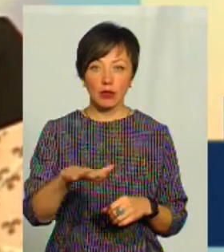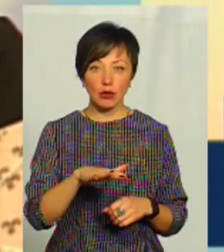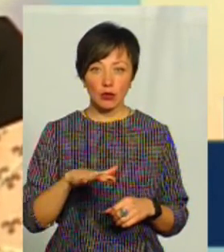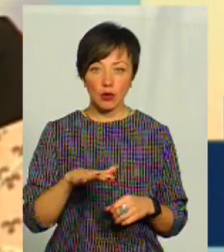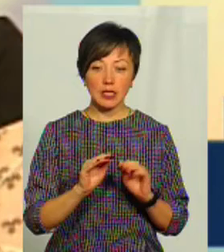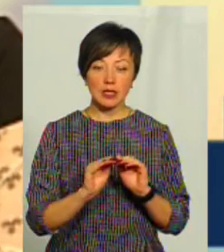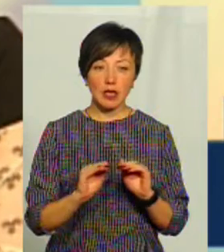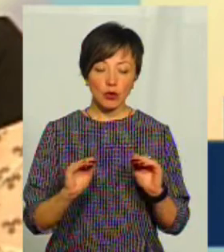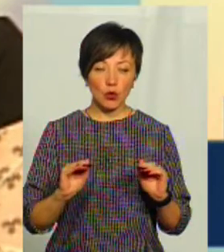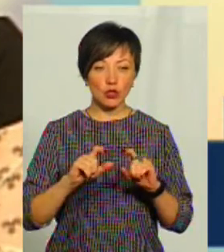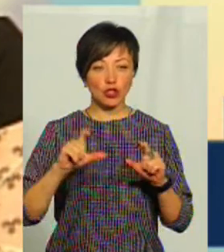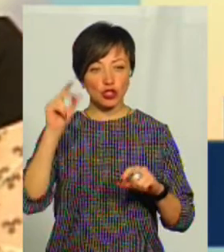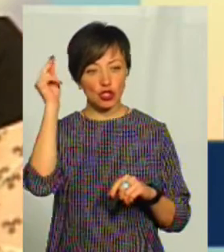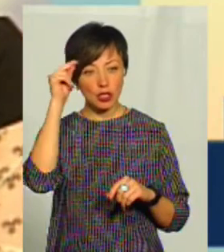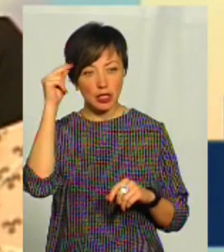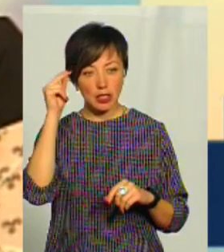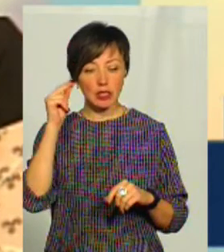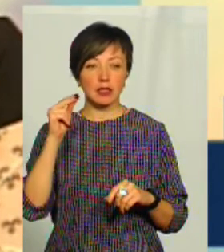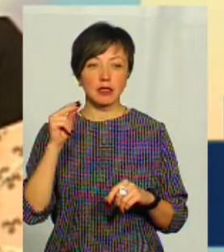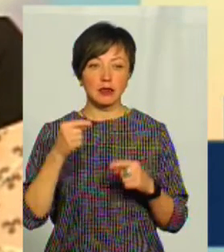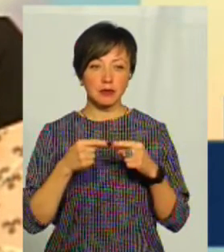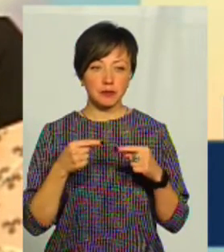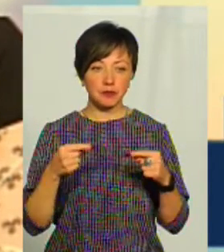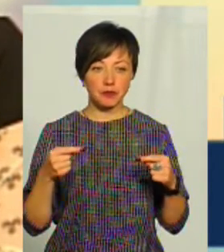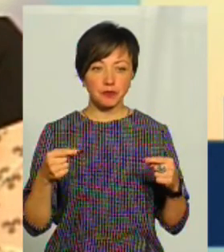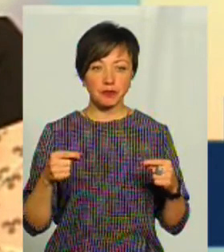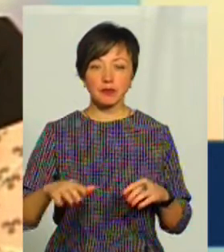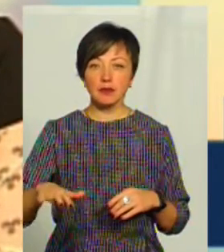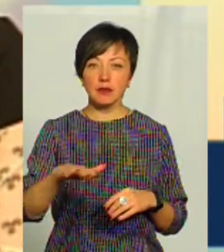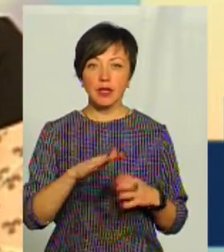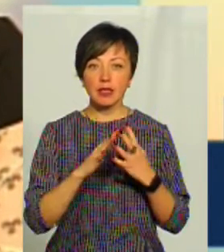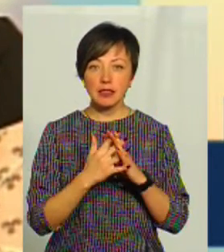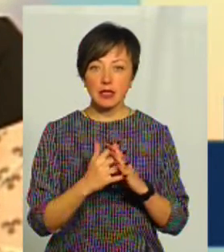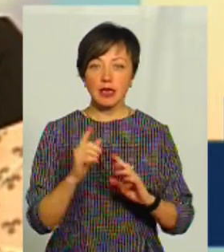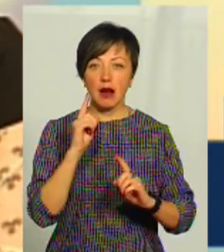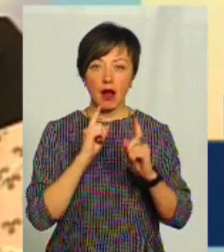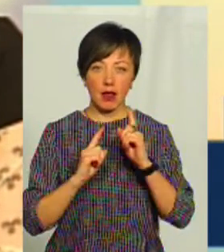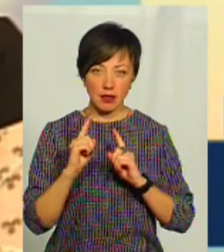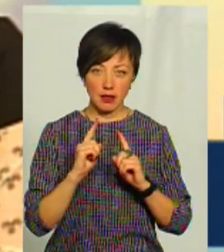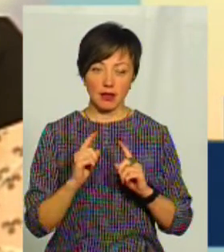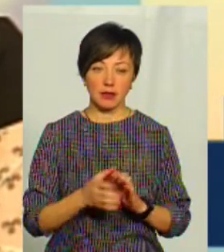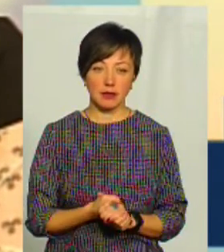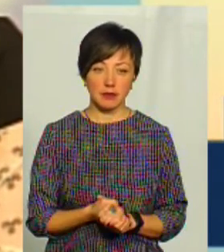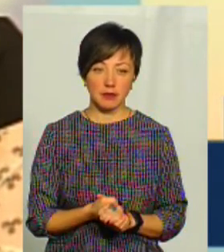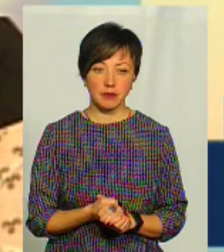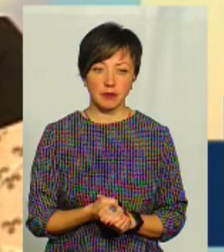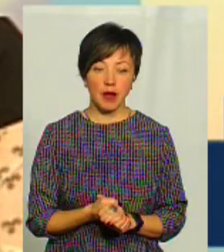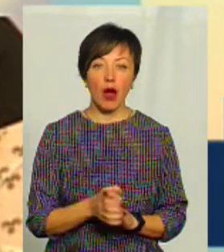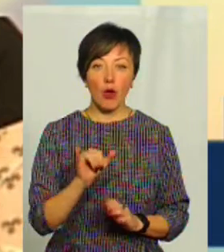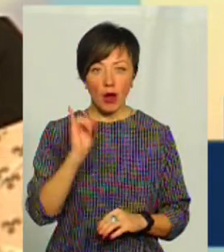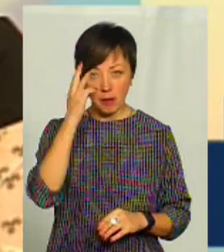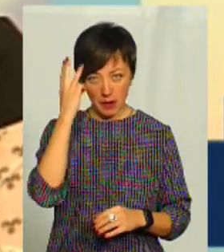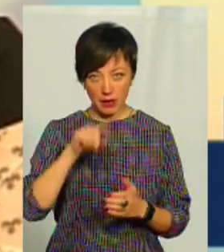територіях садочків, шкіл, дошкільних закладів, на території сільських, селищних рад. Угу. А